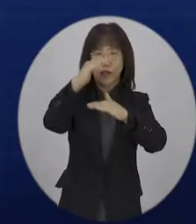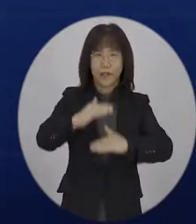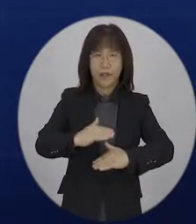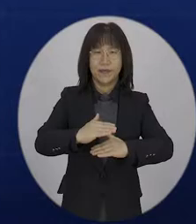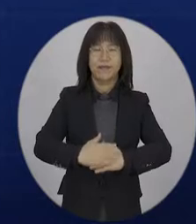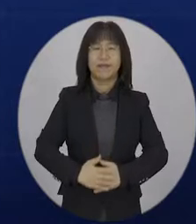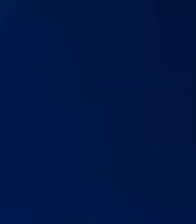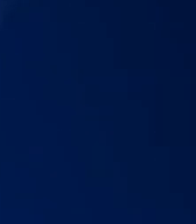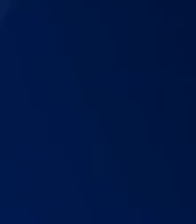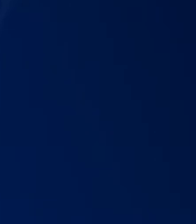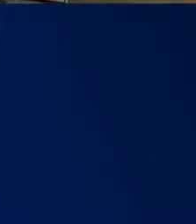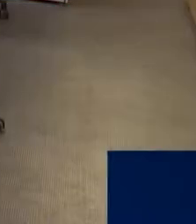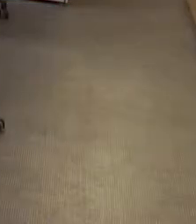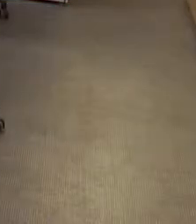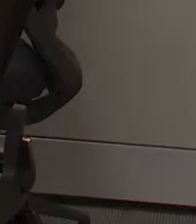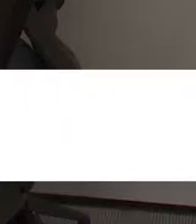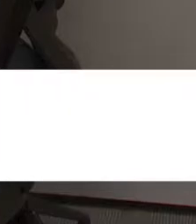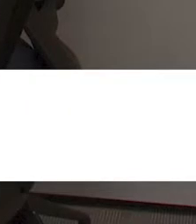소식입니다